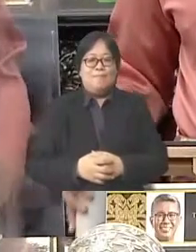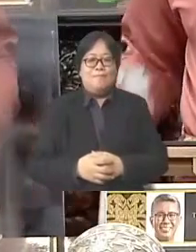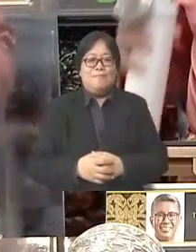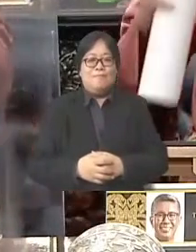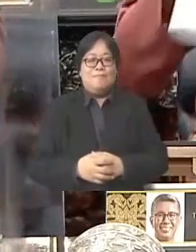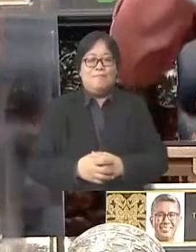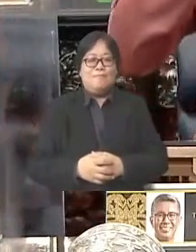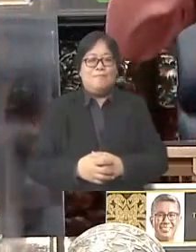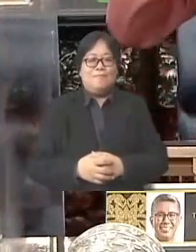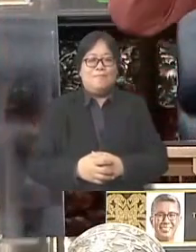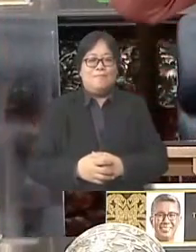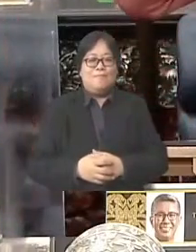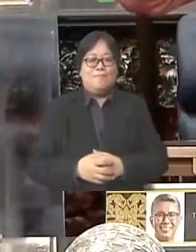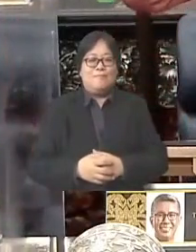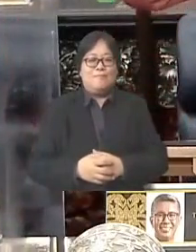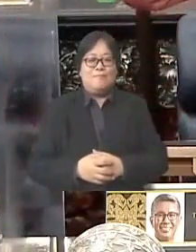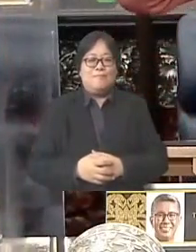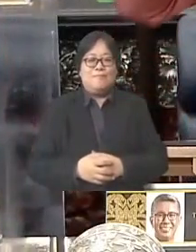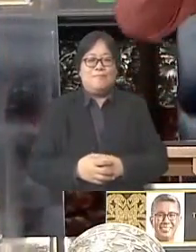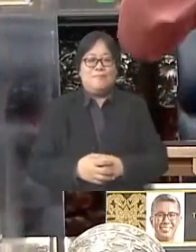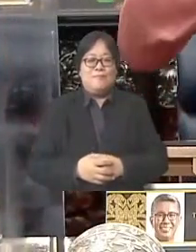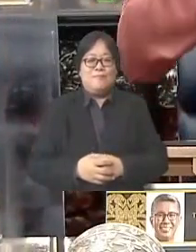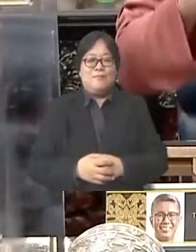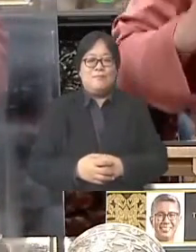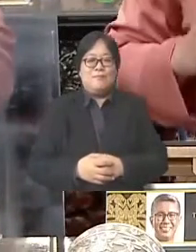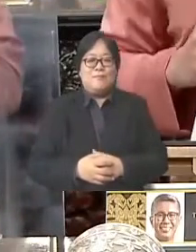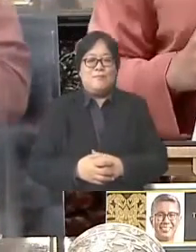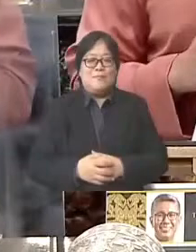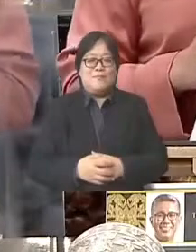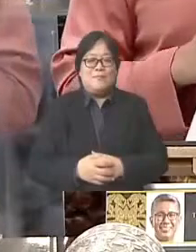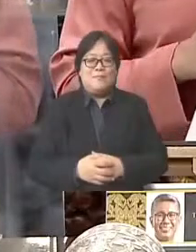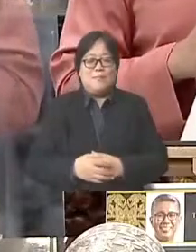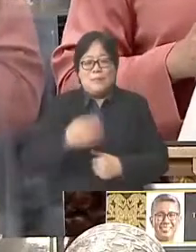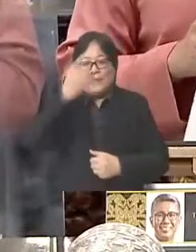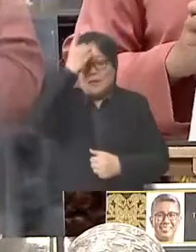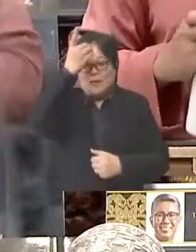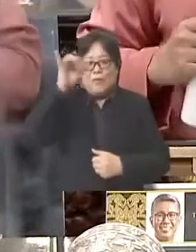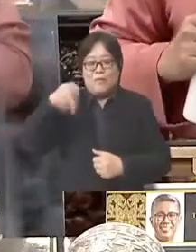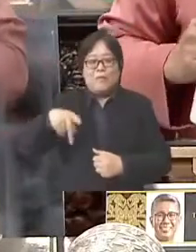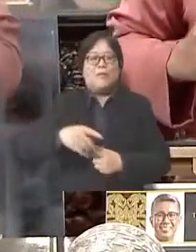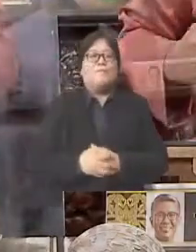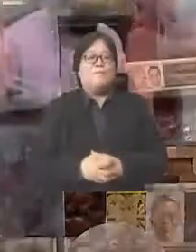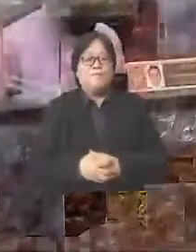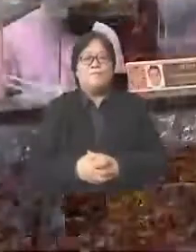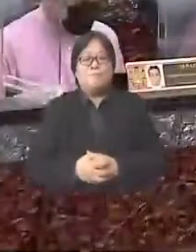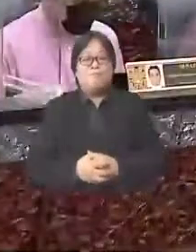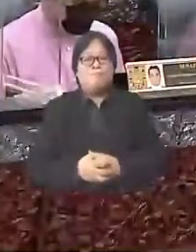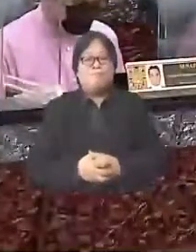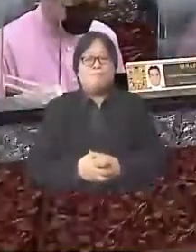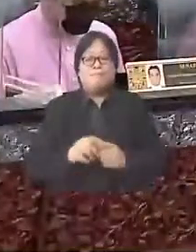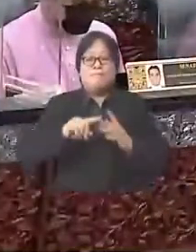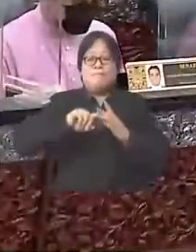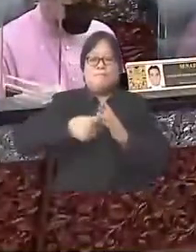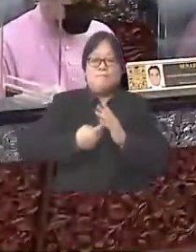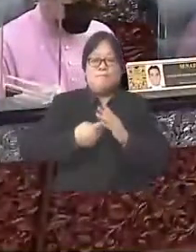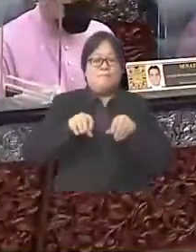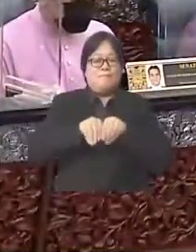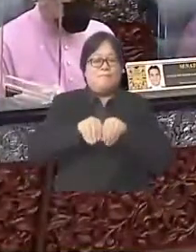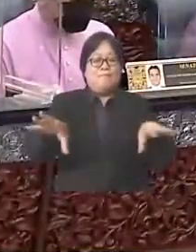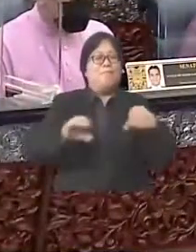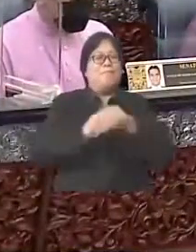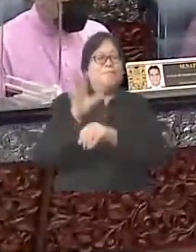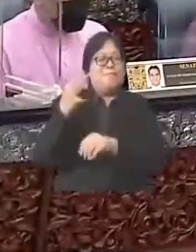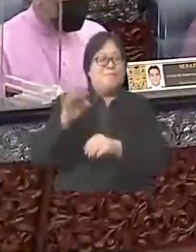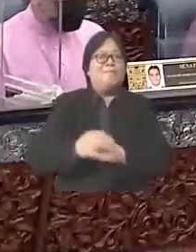hai hai Hai Tante Datuk yang betul sejak pendek-pendek